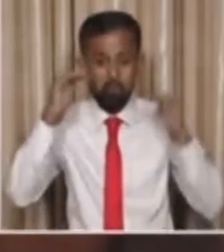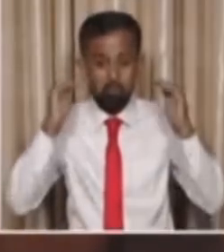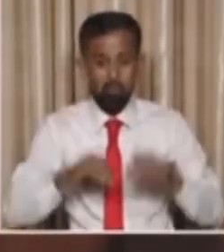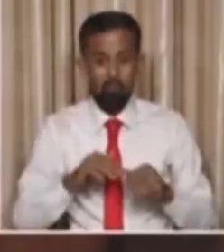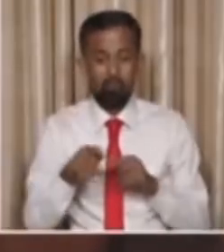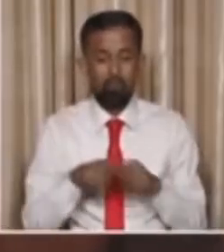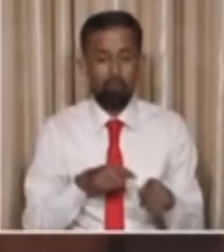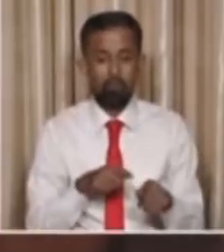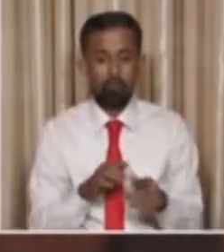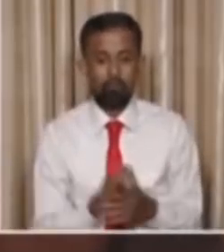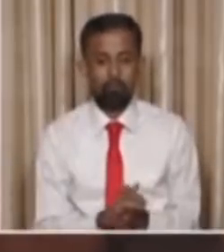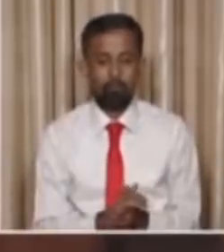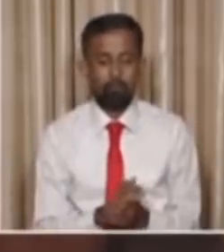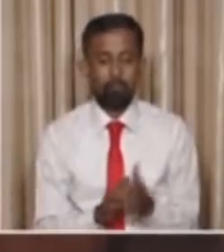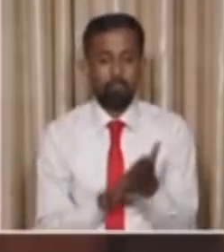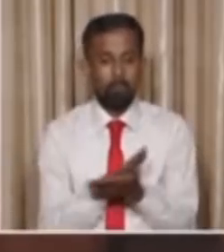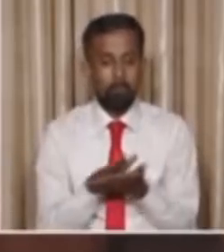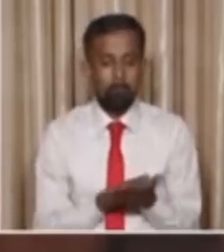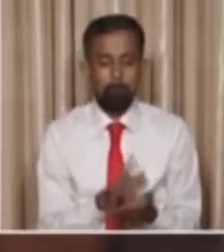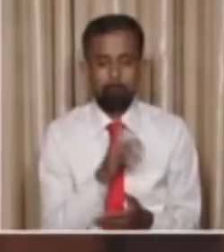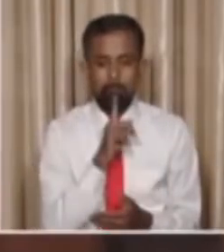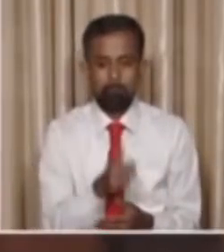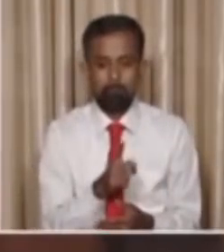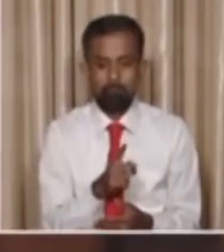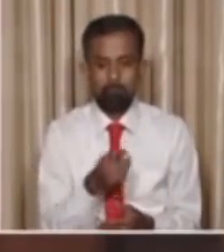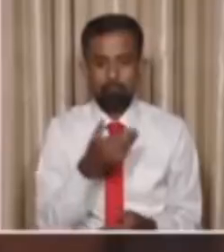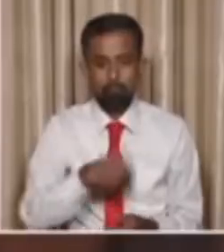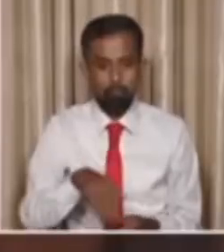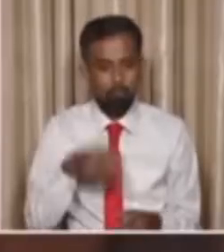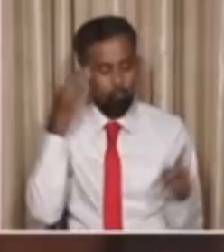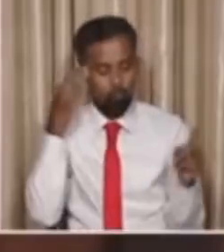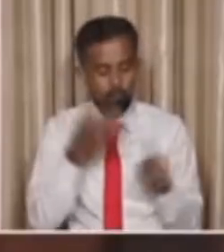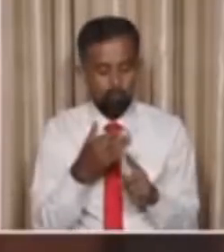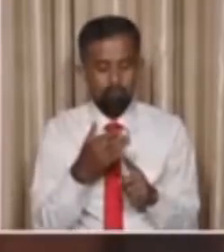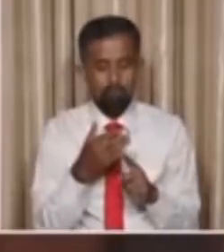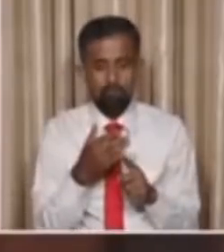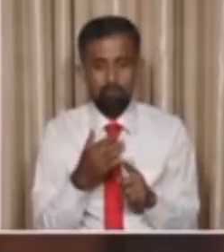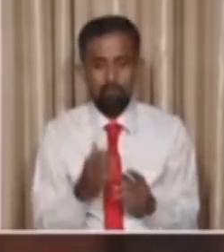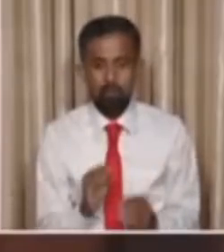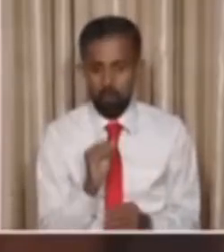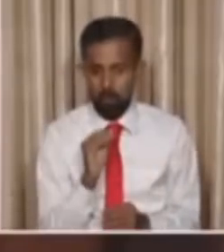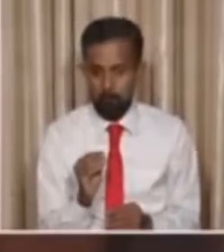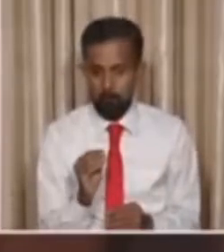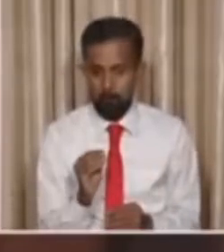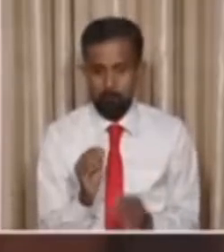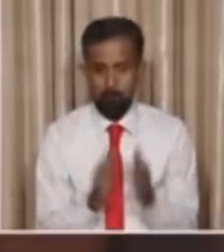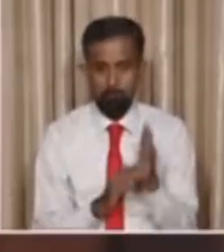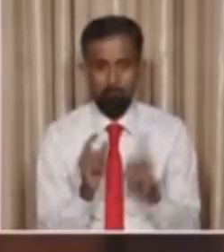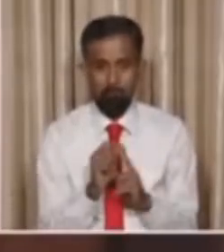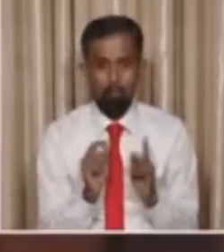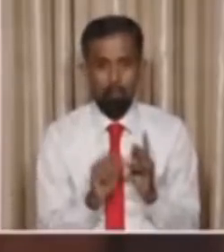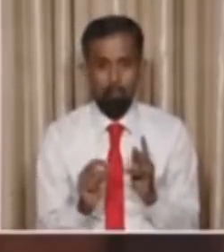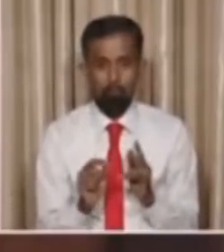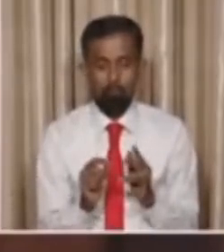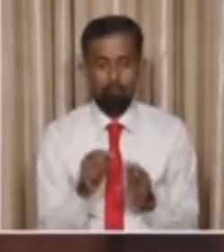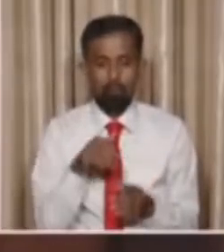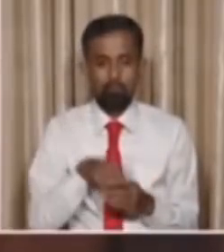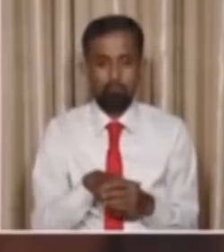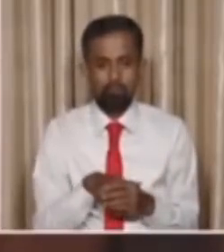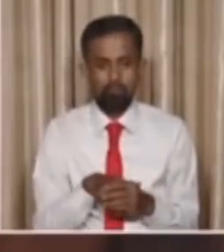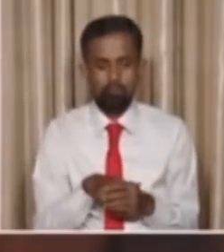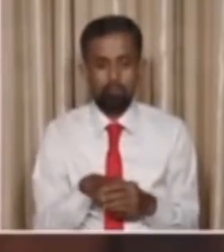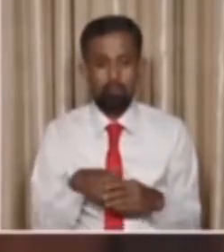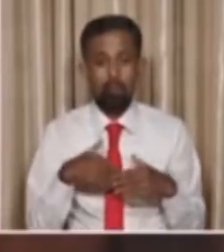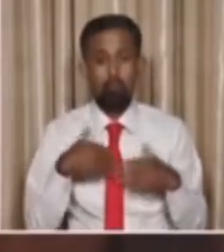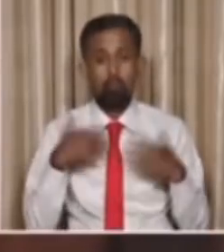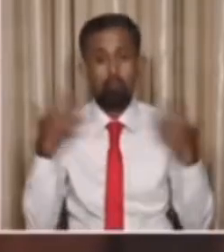නිසා ඉතාලම පැහැදිලිව මේ අවස්ථාවේ කියන්න ඕනේ මේ ක්‍රිකට් සම්බන්ධව යම් කිසි දෙයක් කරනවා නම් මේක අමාත්‍යංශ මට්ටමින් නෙමෙයි මේක මං හිතන්නේ ඊට වඩා